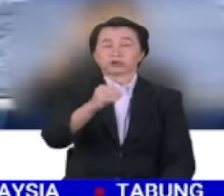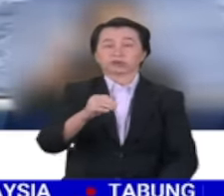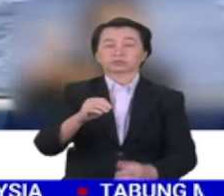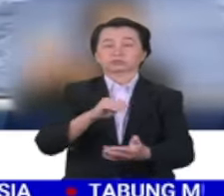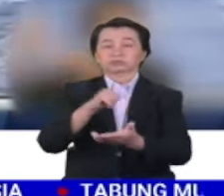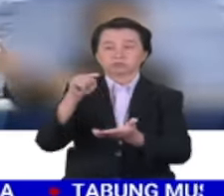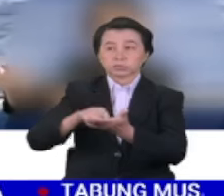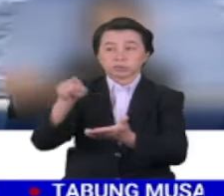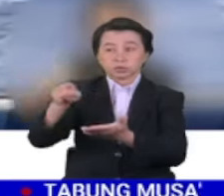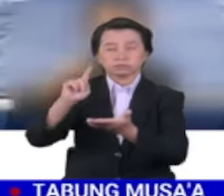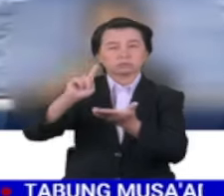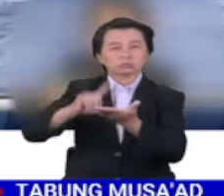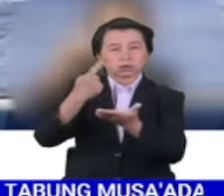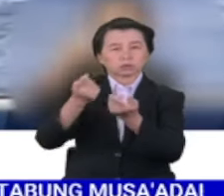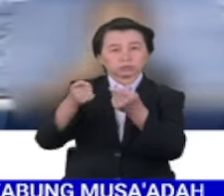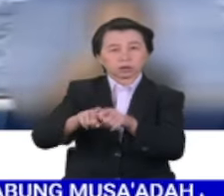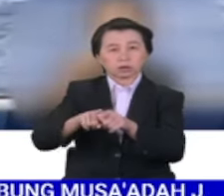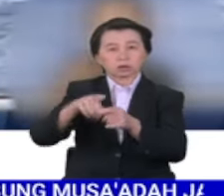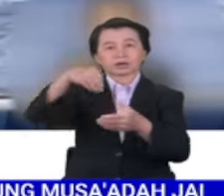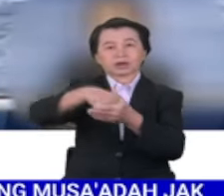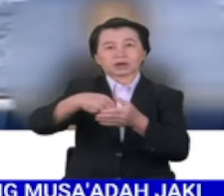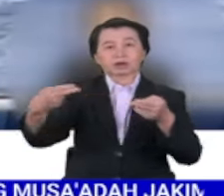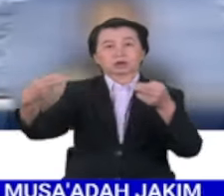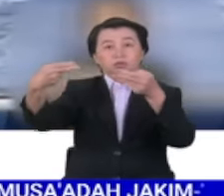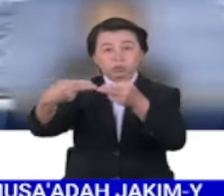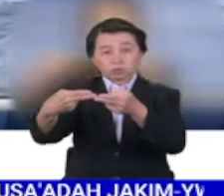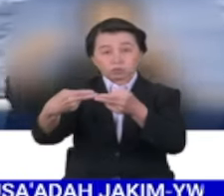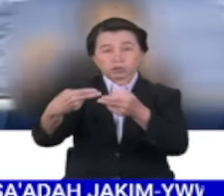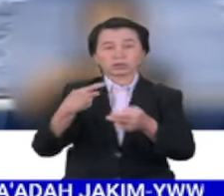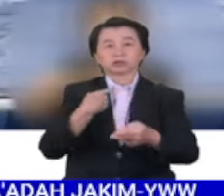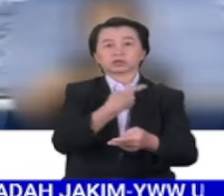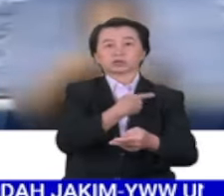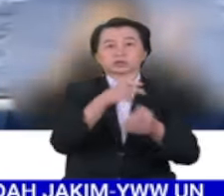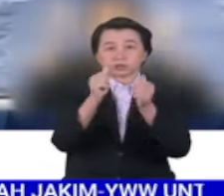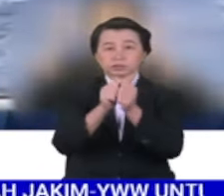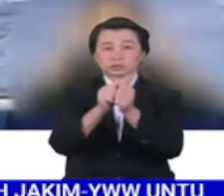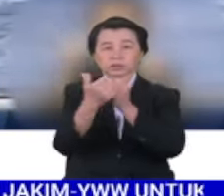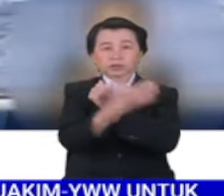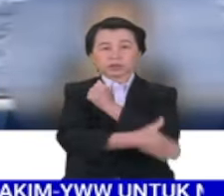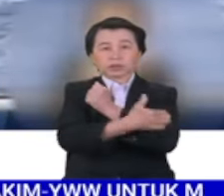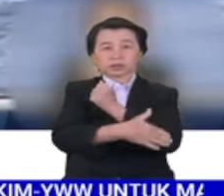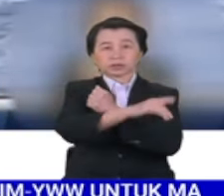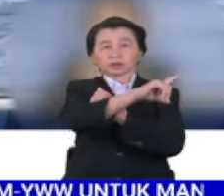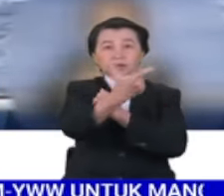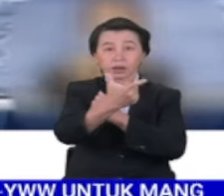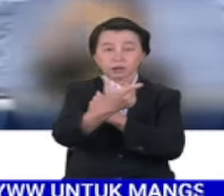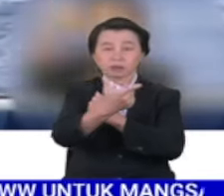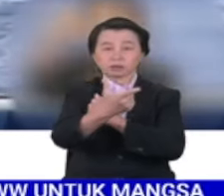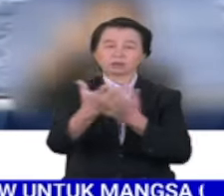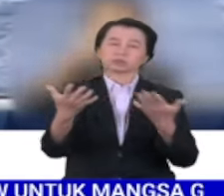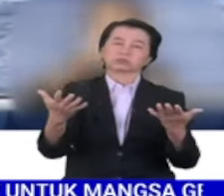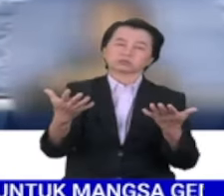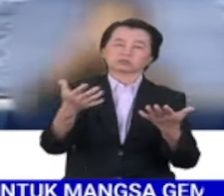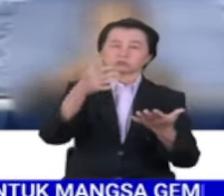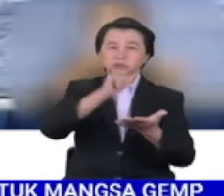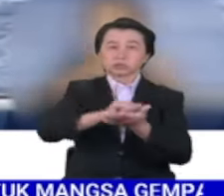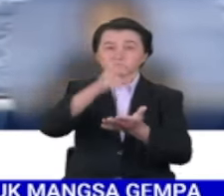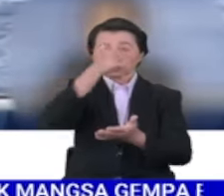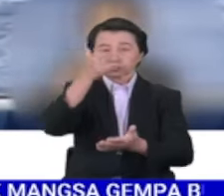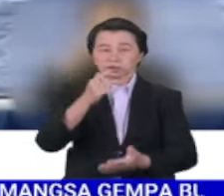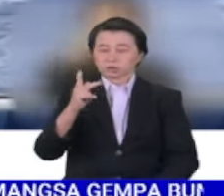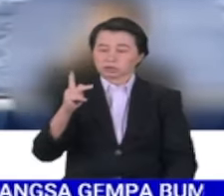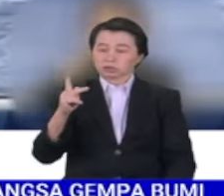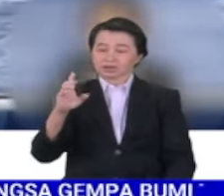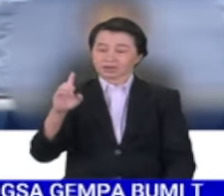ini jarang berlaku dalam hubungan dua halo kita dengan negara-negara lain Sebab itu Kementerian